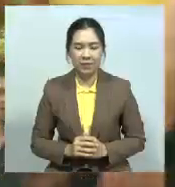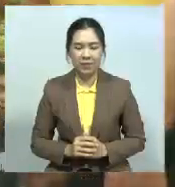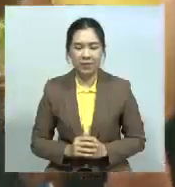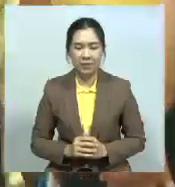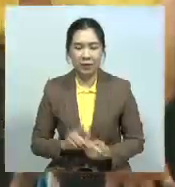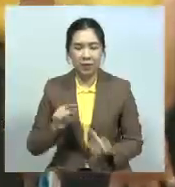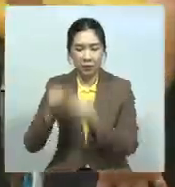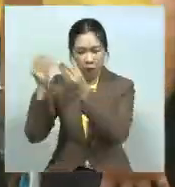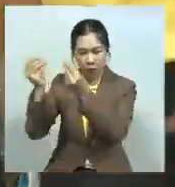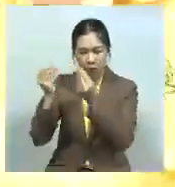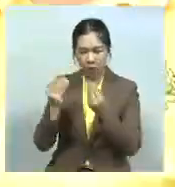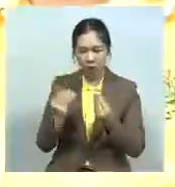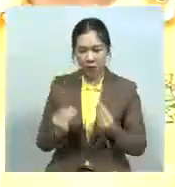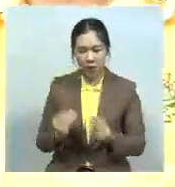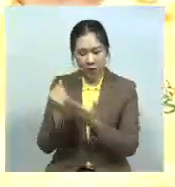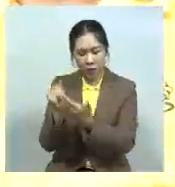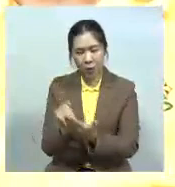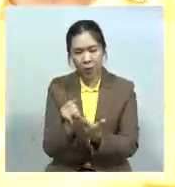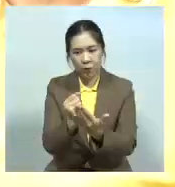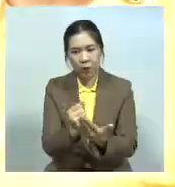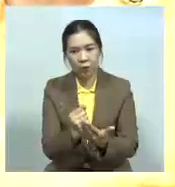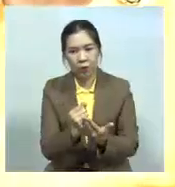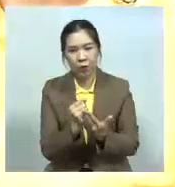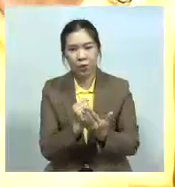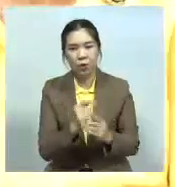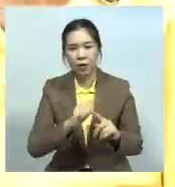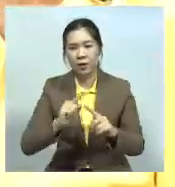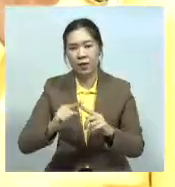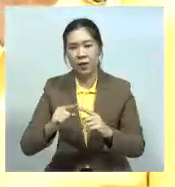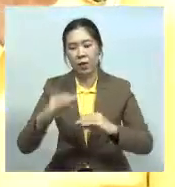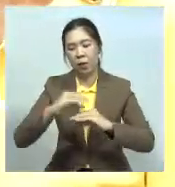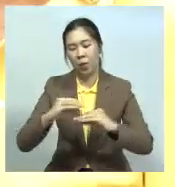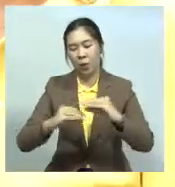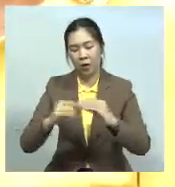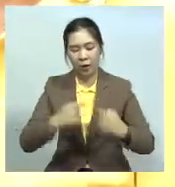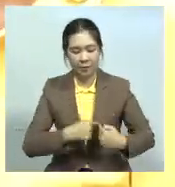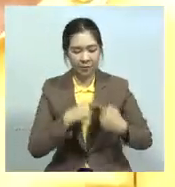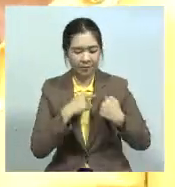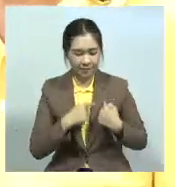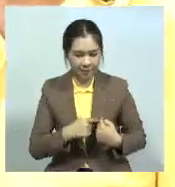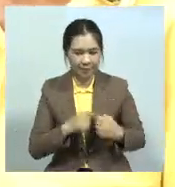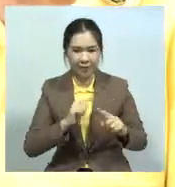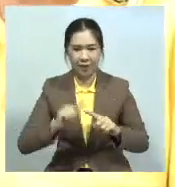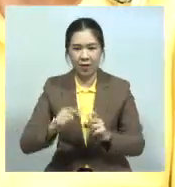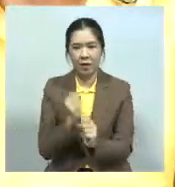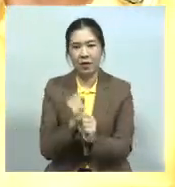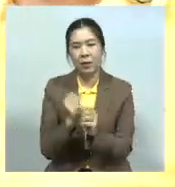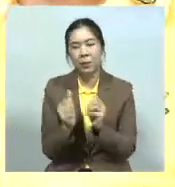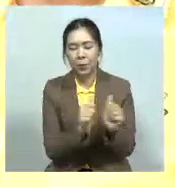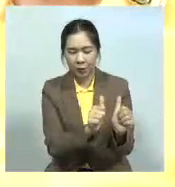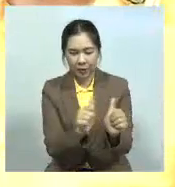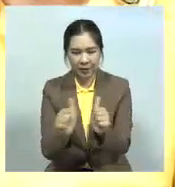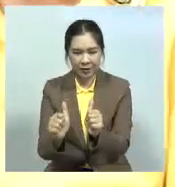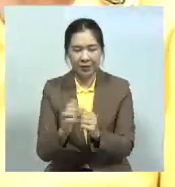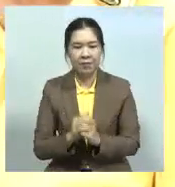พระมหากรุณาธิคุณที่พระบาทสมเด็จพระเจ้าอยู่หัวพระราชทานโครงการจิตอาสาตามแนวพระราชดำริเราทำความดีด้วยหัว